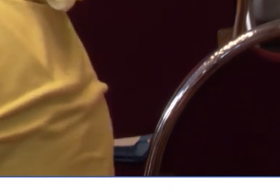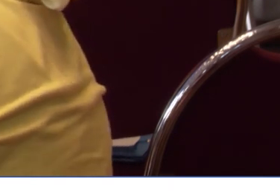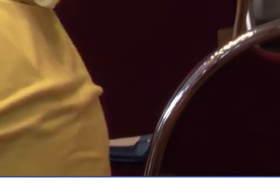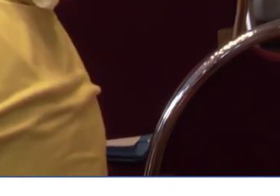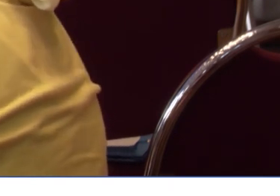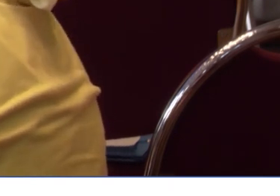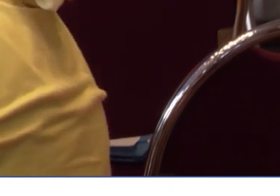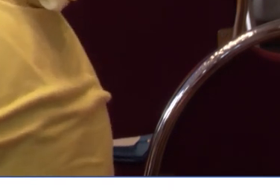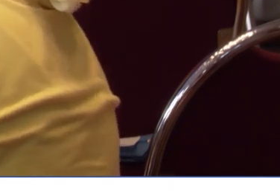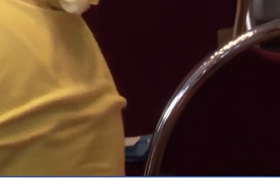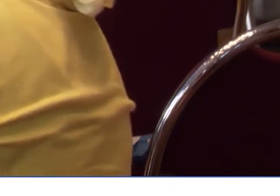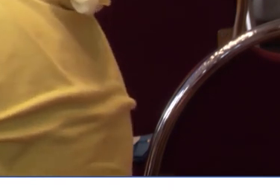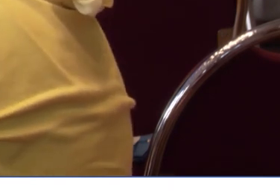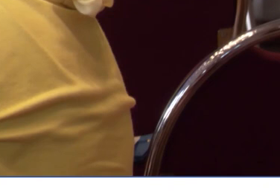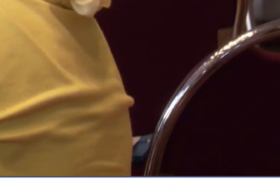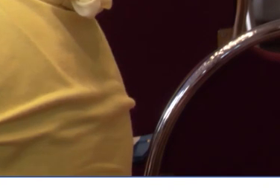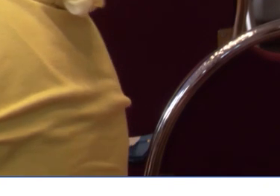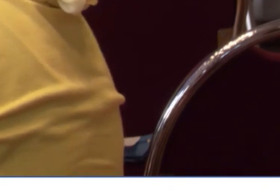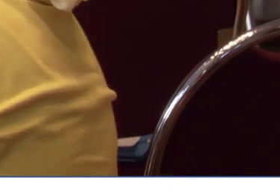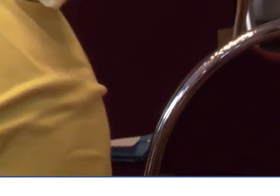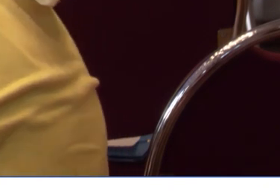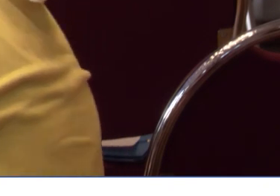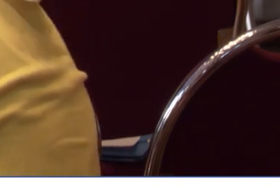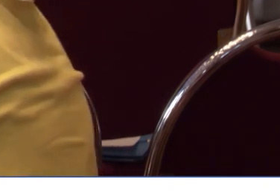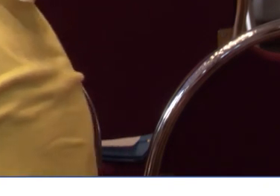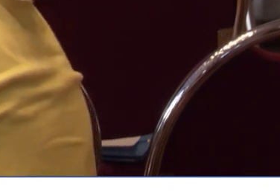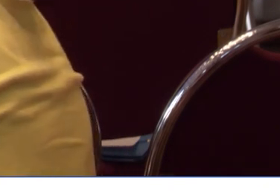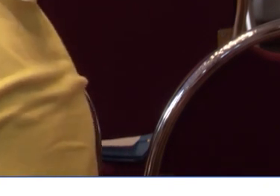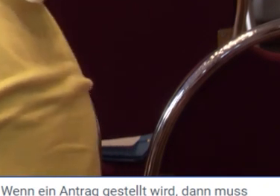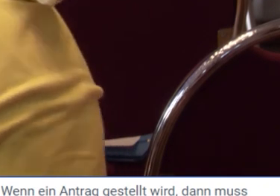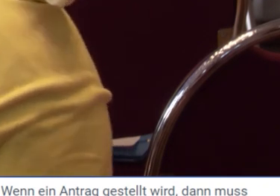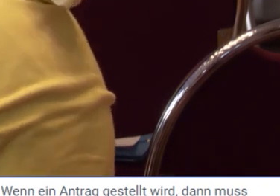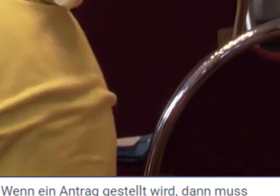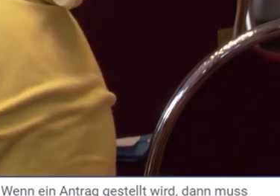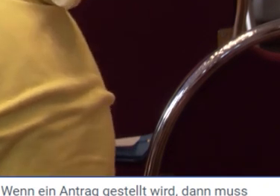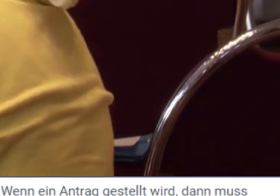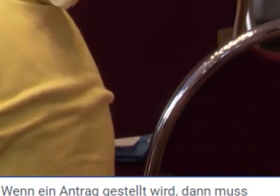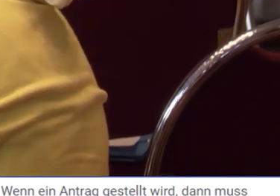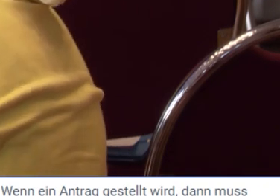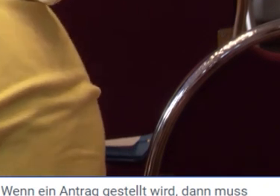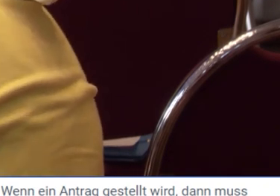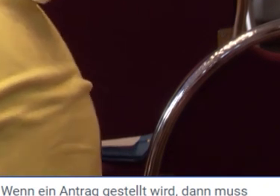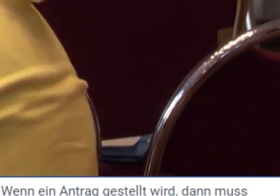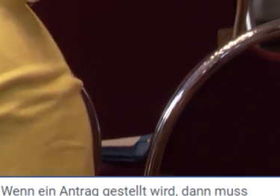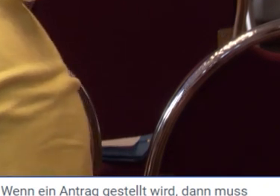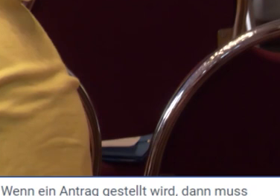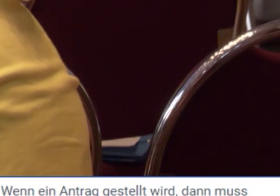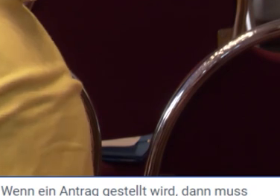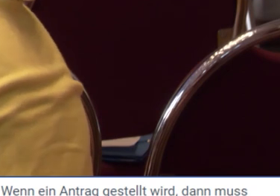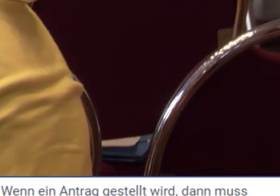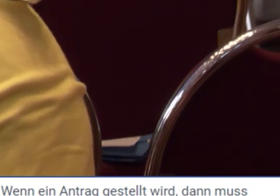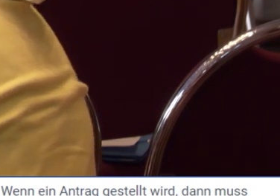Antrag gestellt oder wie auch immer selbst Antragstellung bedarf nicht der Schriftform ist auch mündlich verbindlich dann müssen sie eine Antwort